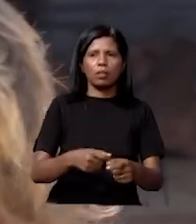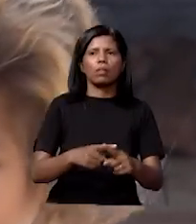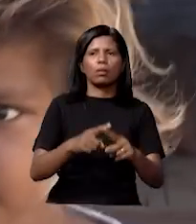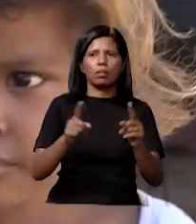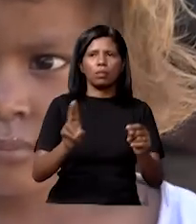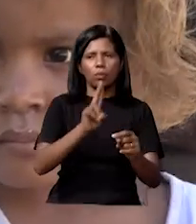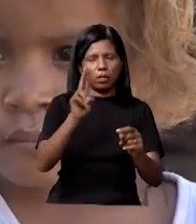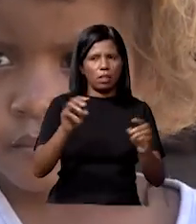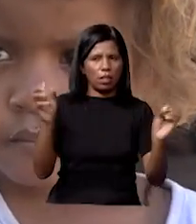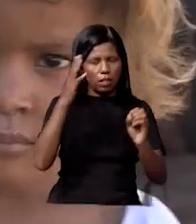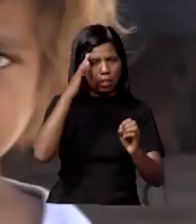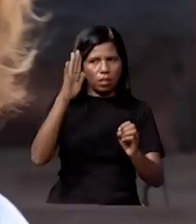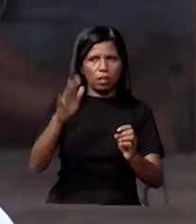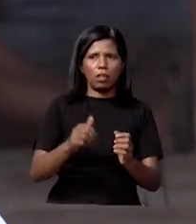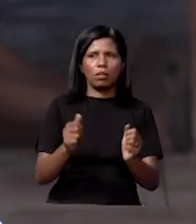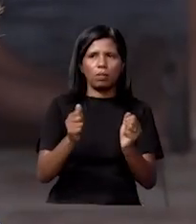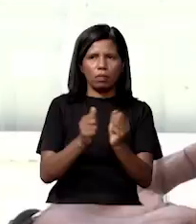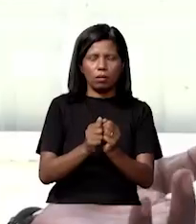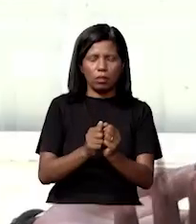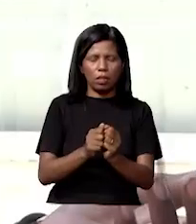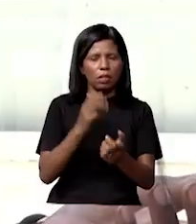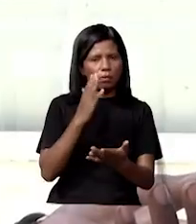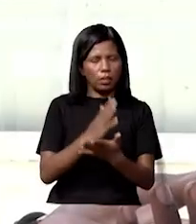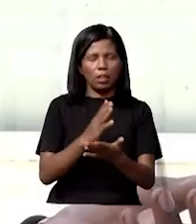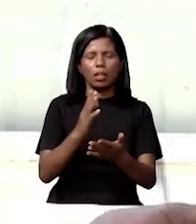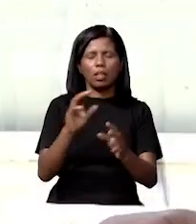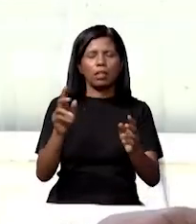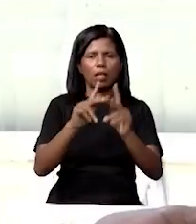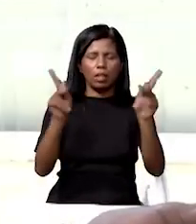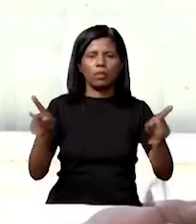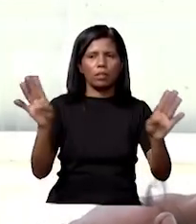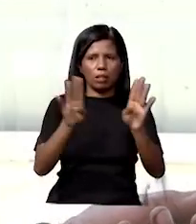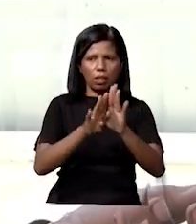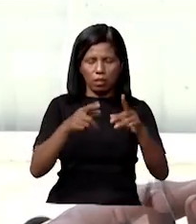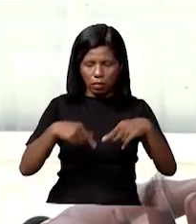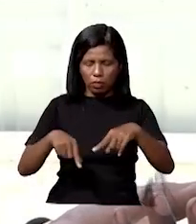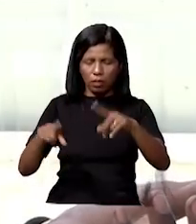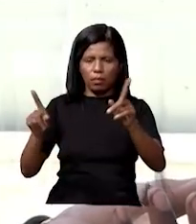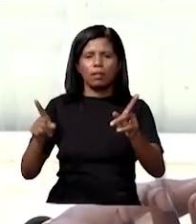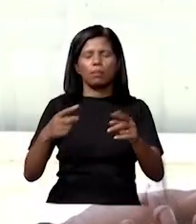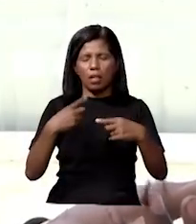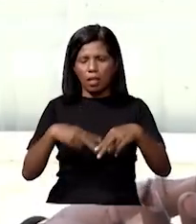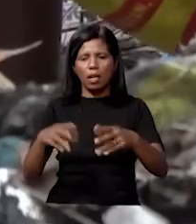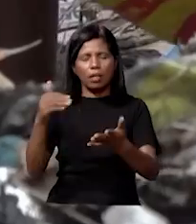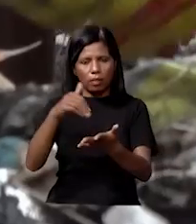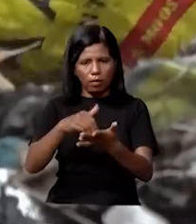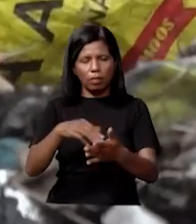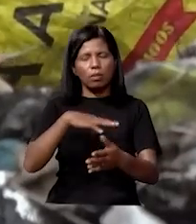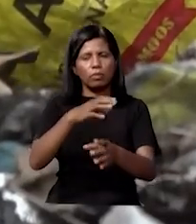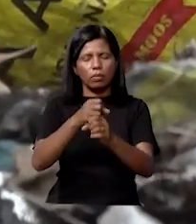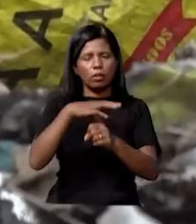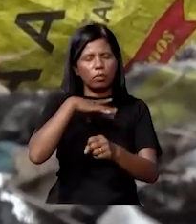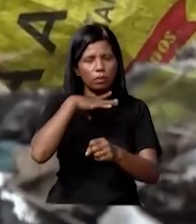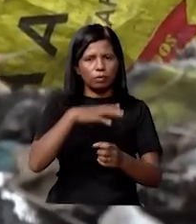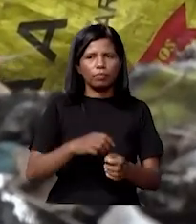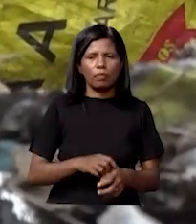la hatene yang tau hoidane macetia yang tau tentin halai pipila balpan pa aidane koordinator